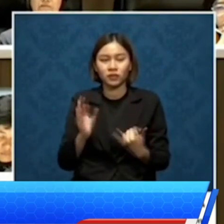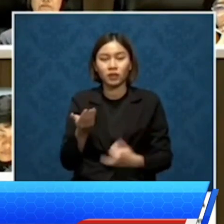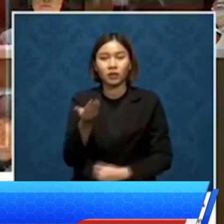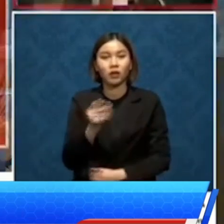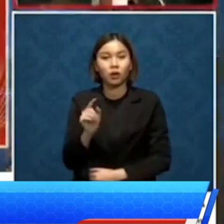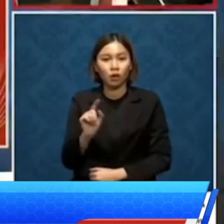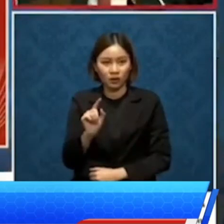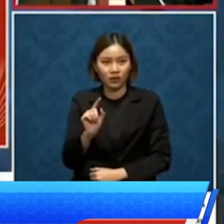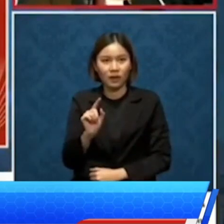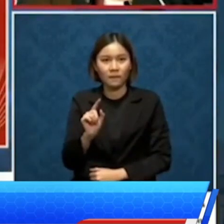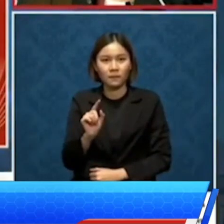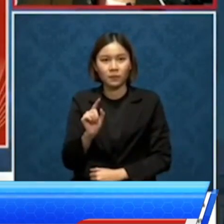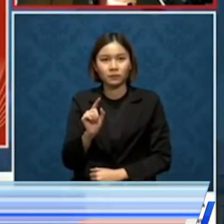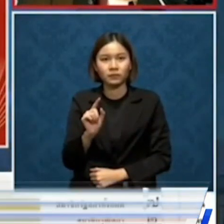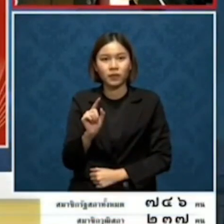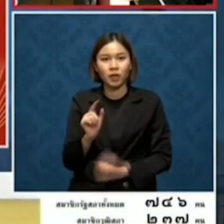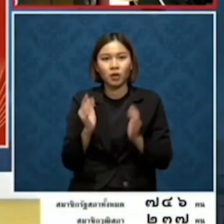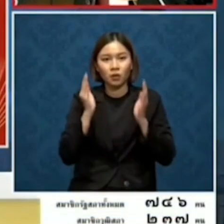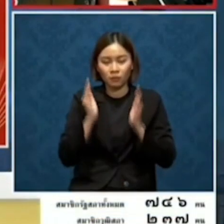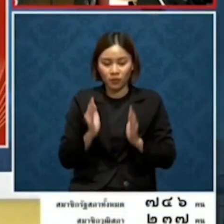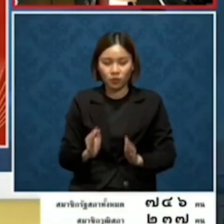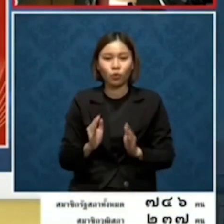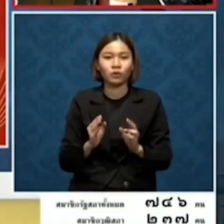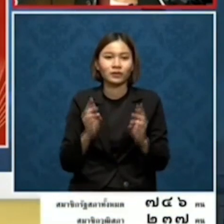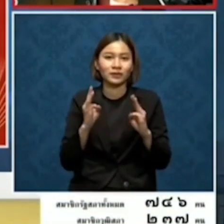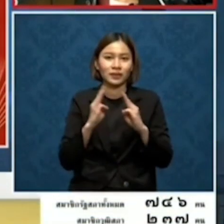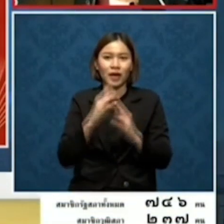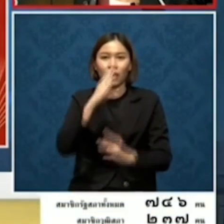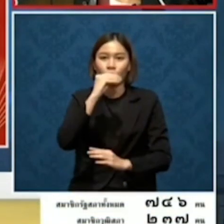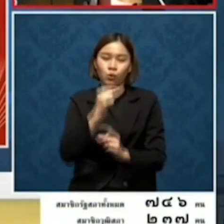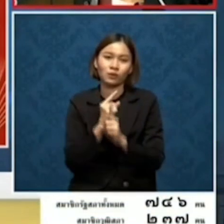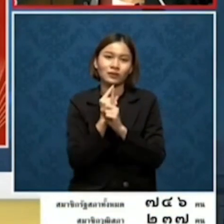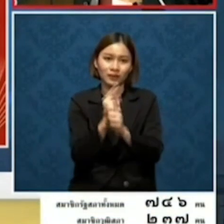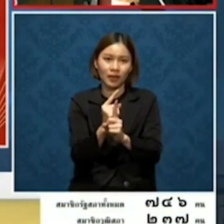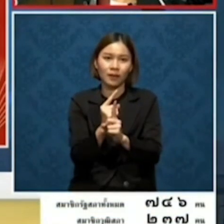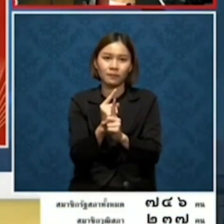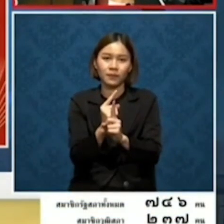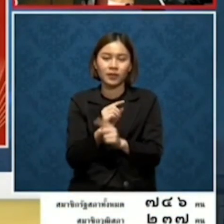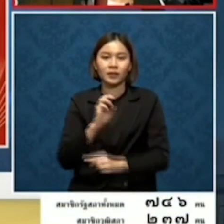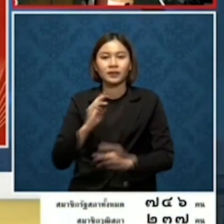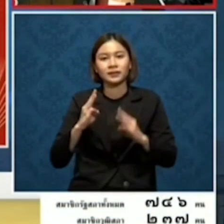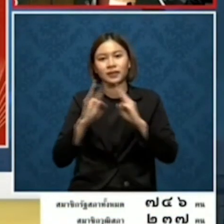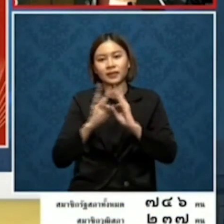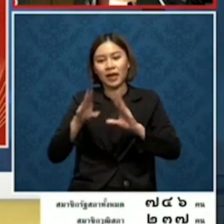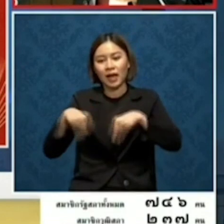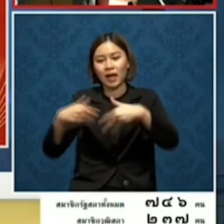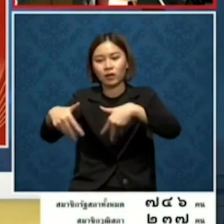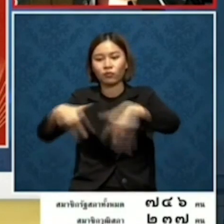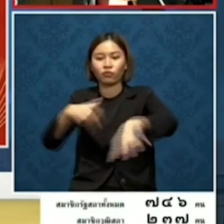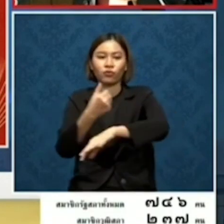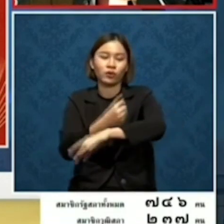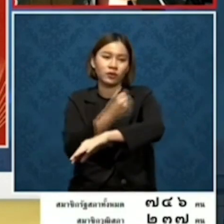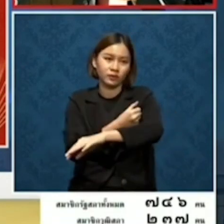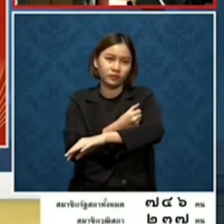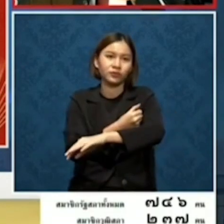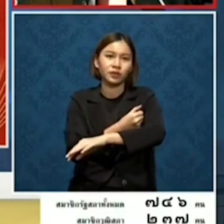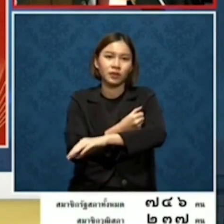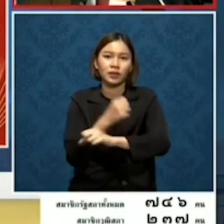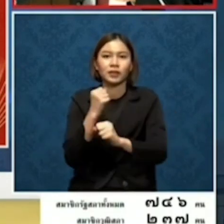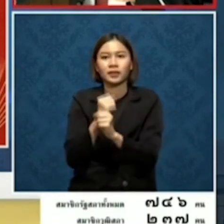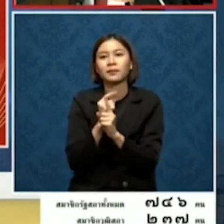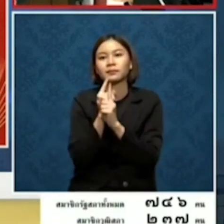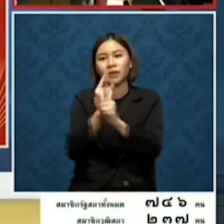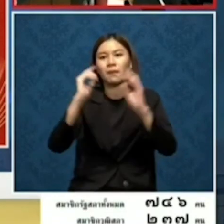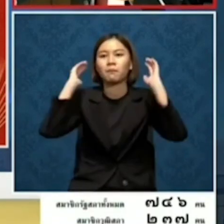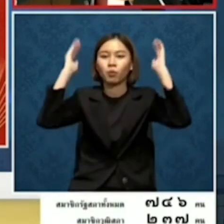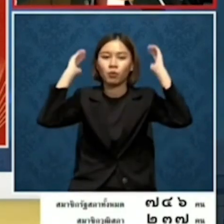ผมขอเพีงให้ทานเป็คนที่รกษาสญญาที่ให้ไว้กัพี่น้ ผู้ชแรงงานโดยดำเนินการตามทท